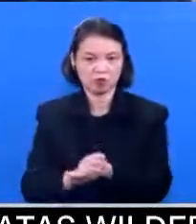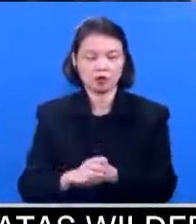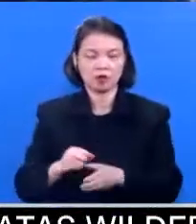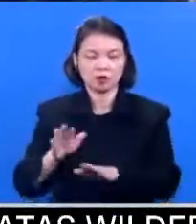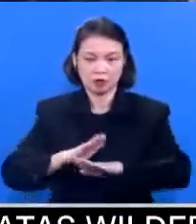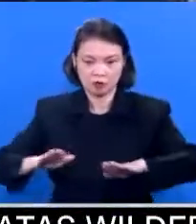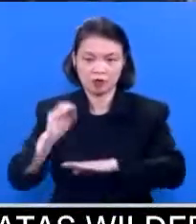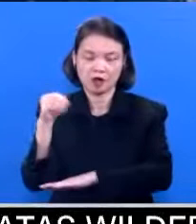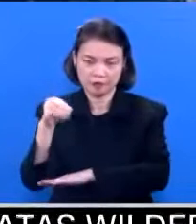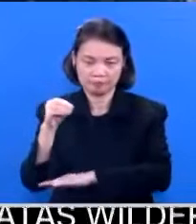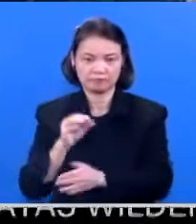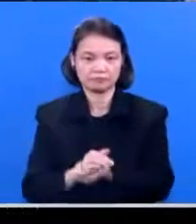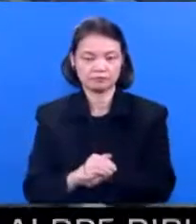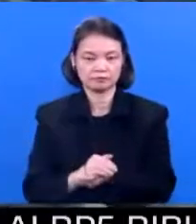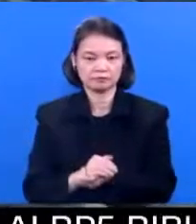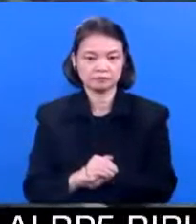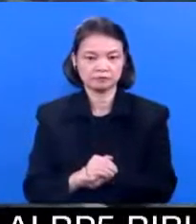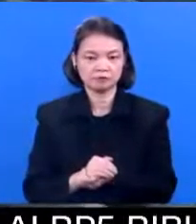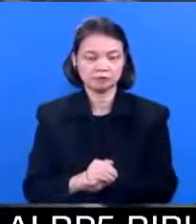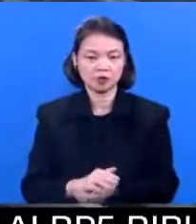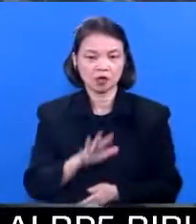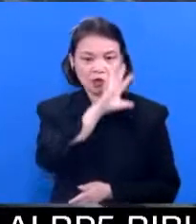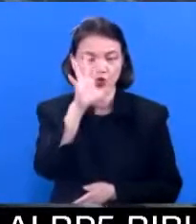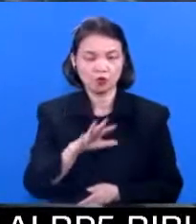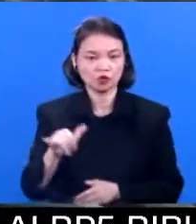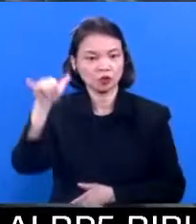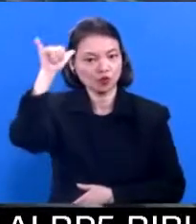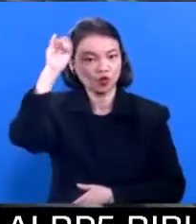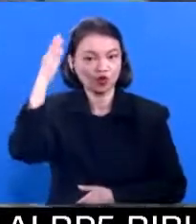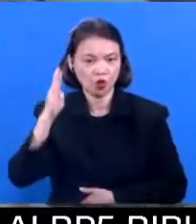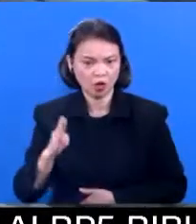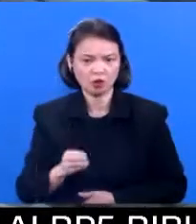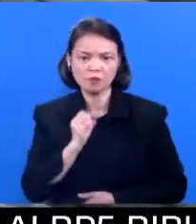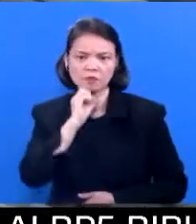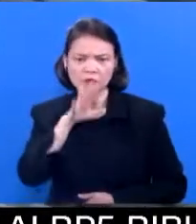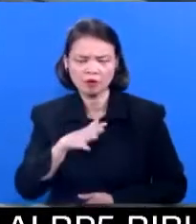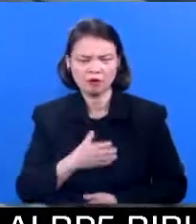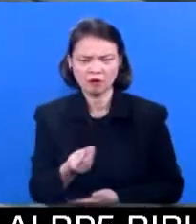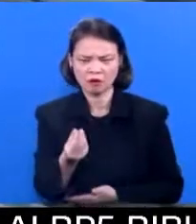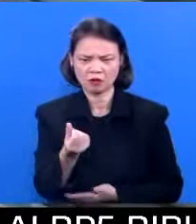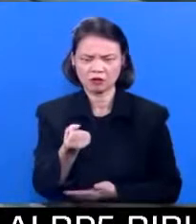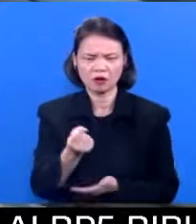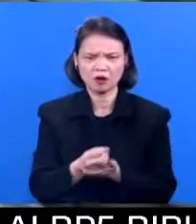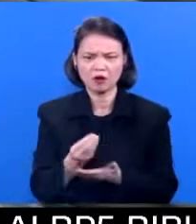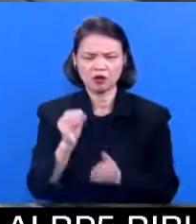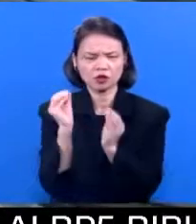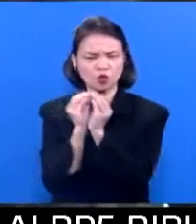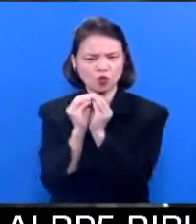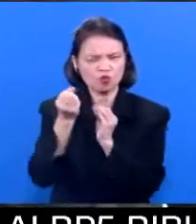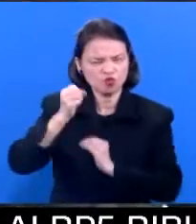Sejumlah peternak ayam maupun peternak ayam petelur di Kabupaten Boyolali, Jawa Tengah mengeluhkan harga telur yang masih anjlok dan harga pakan yang masih